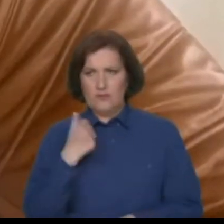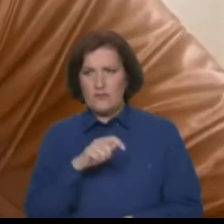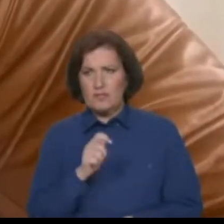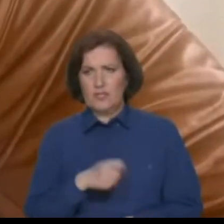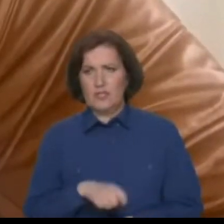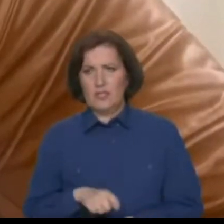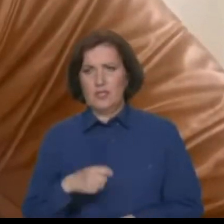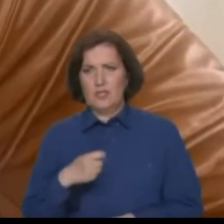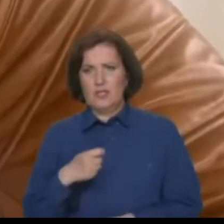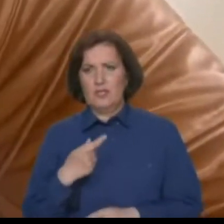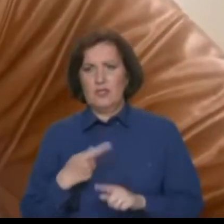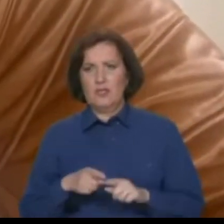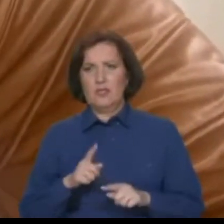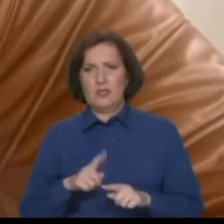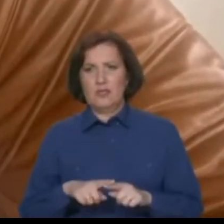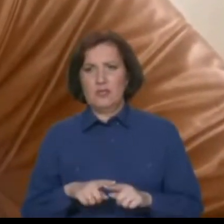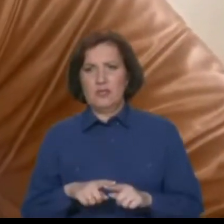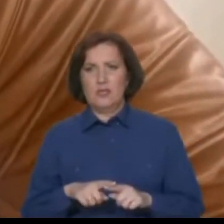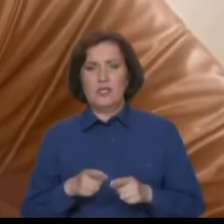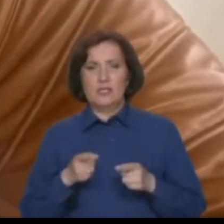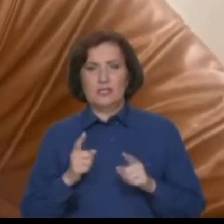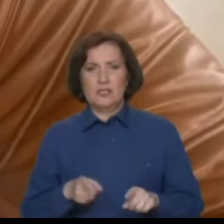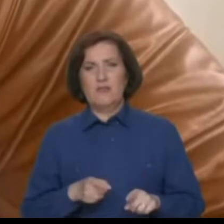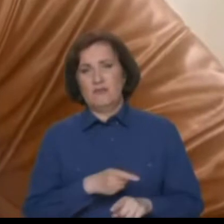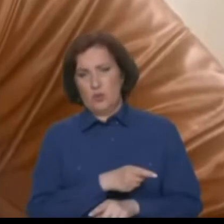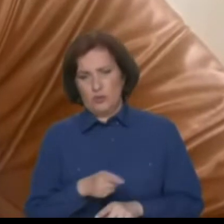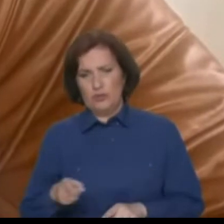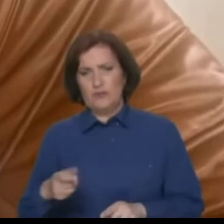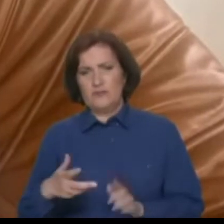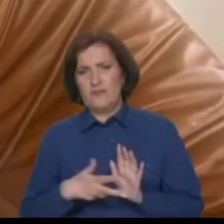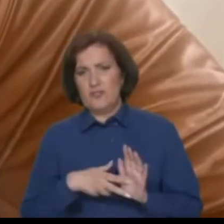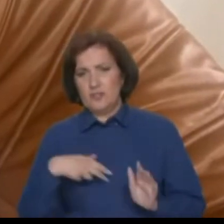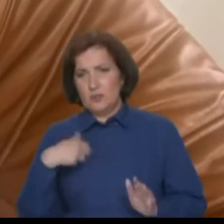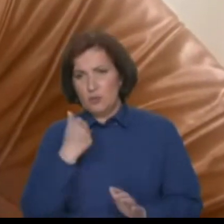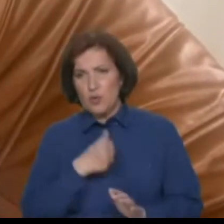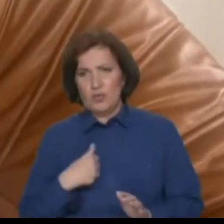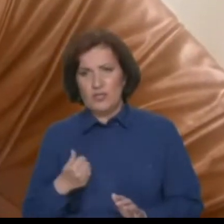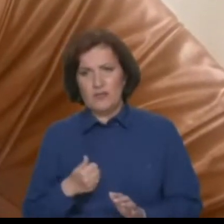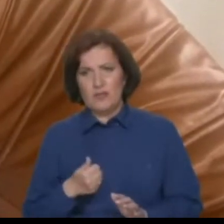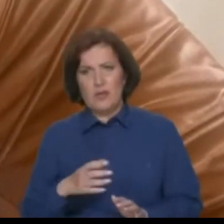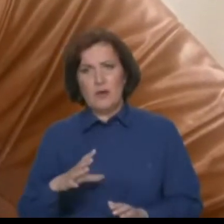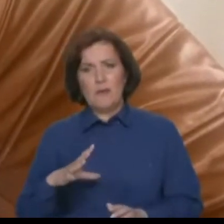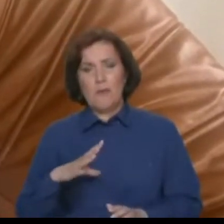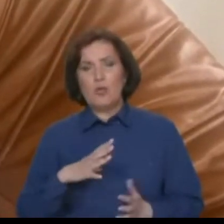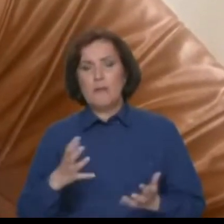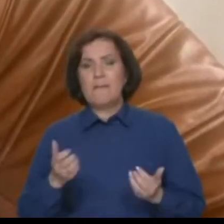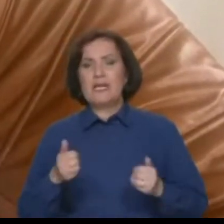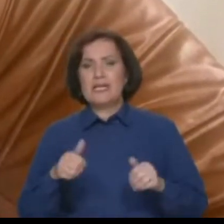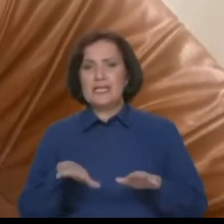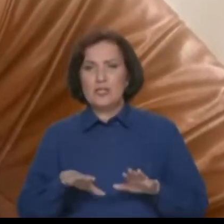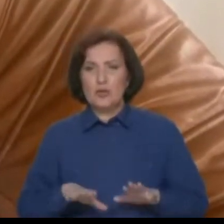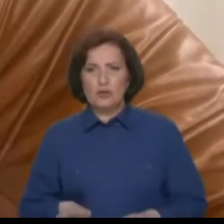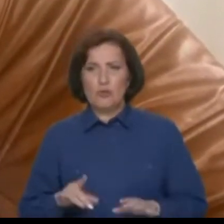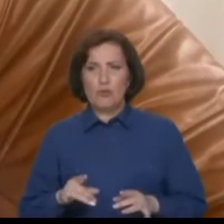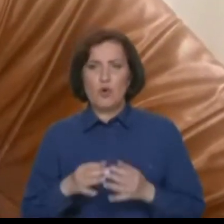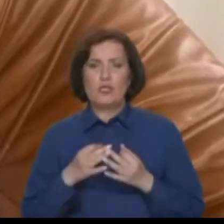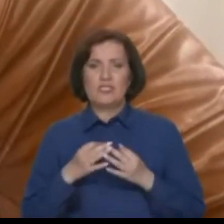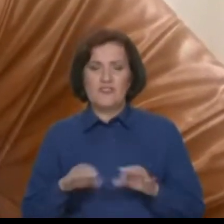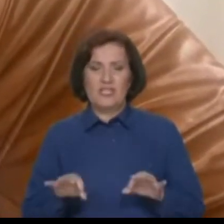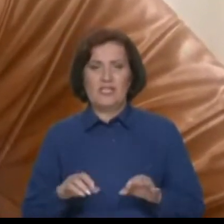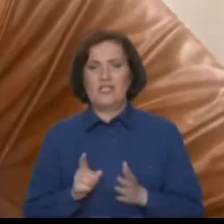війни, вже яка насправді точиться вже 8 років, було прийнято рішення про звільнення